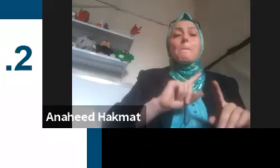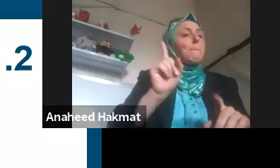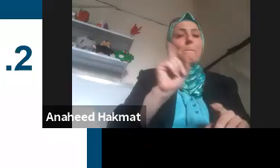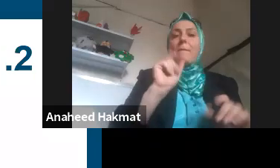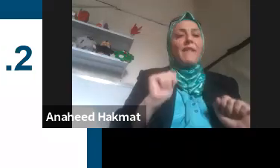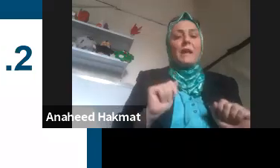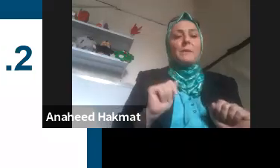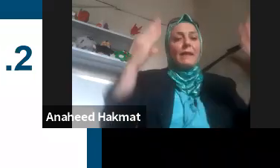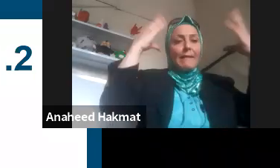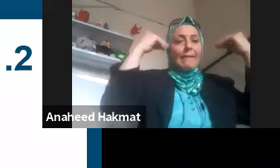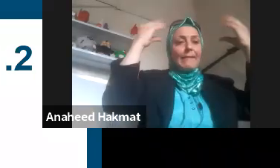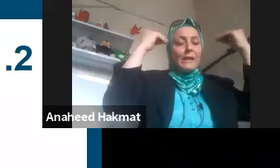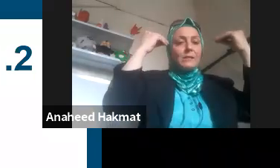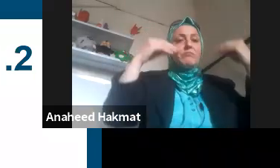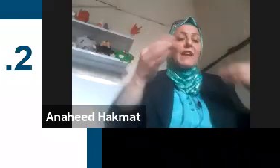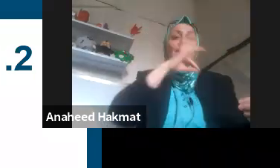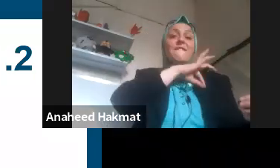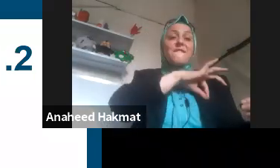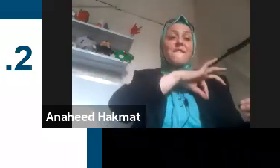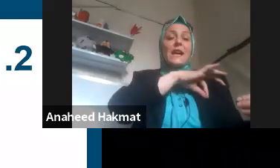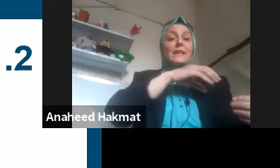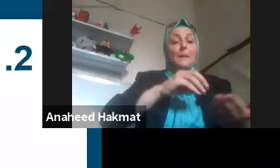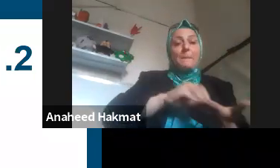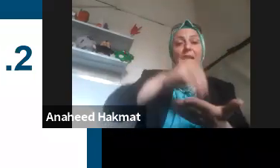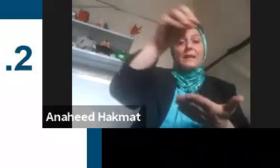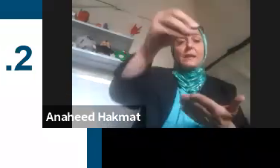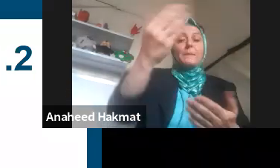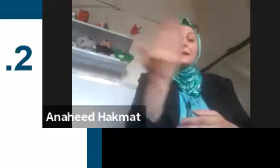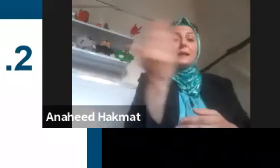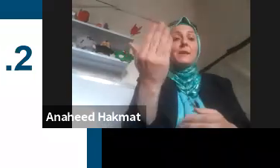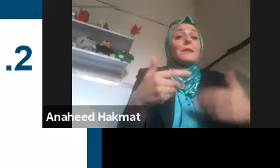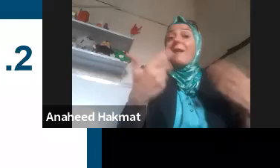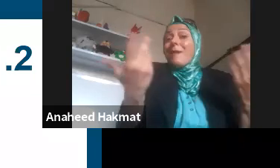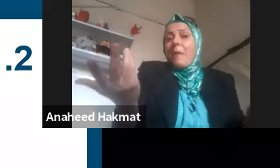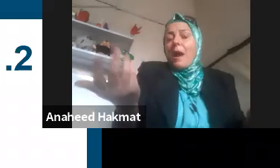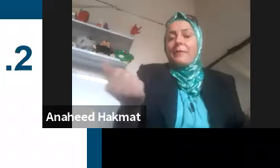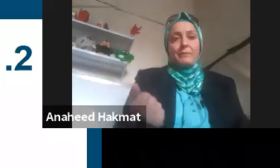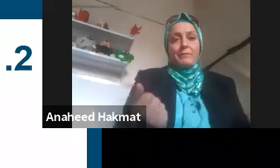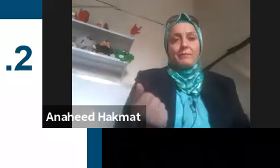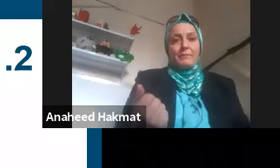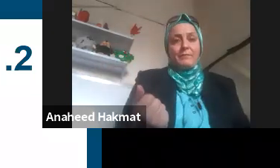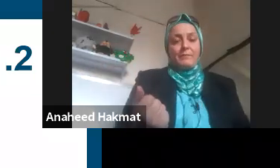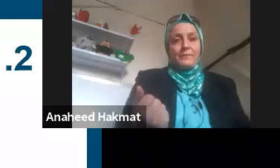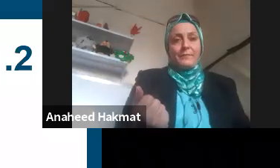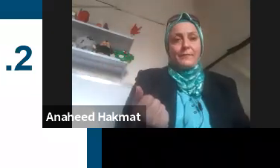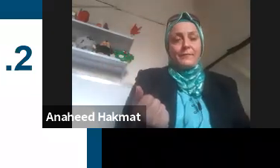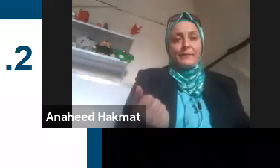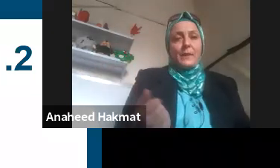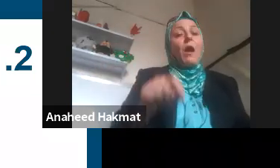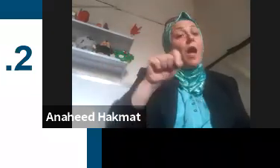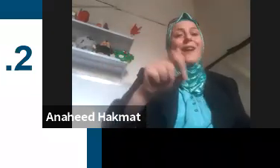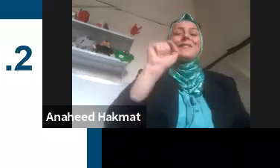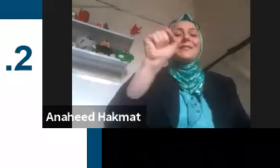إدوكيشن، ما عم بيستفيدوا من خدمات المدارس أو المراكز التربوية، وهيدي النقطة عم بتأثر على